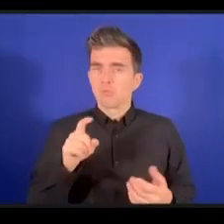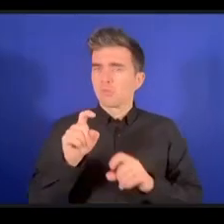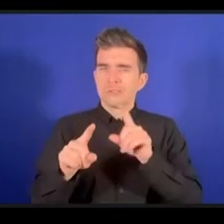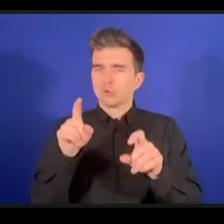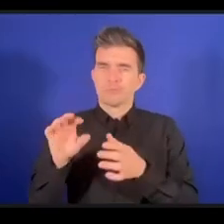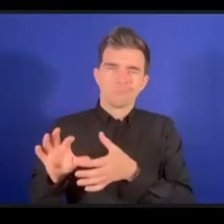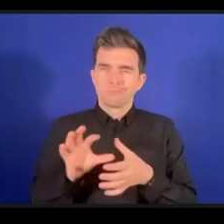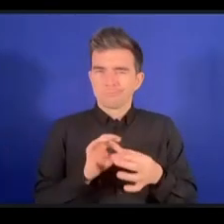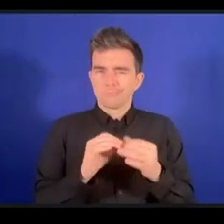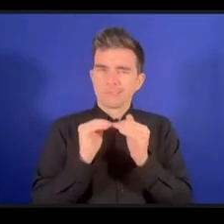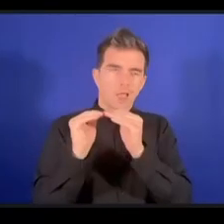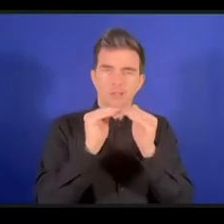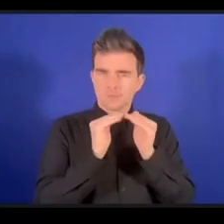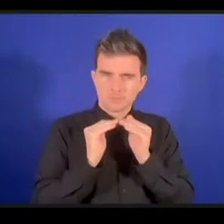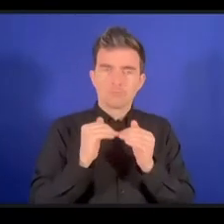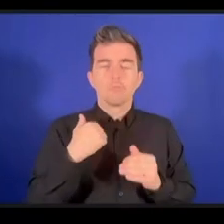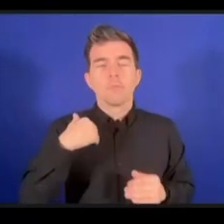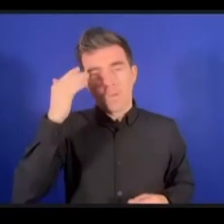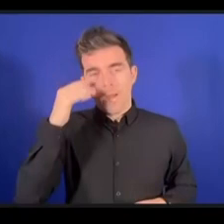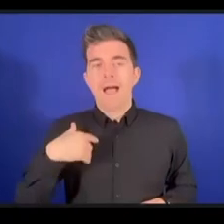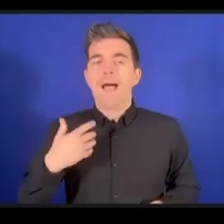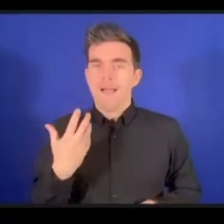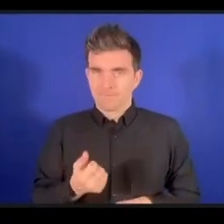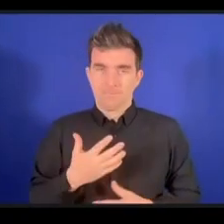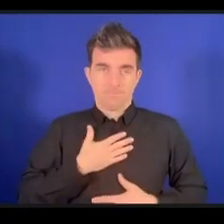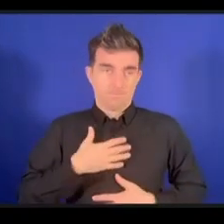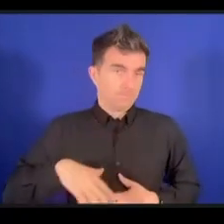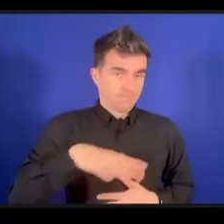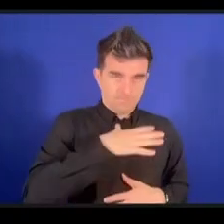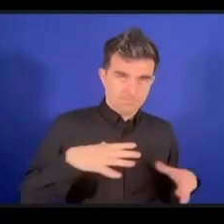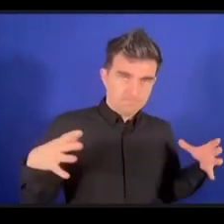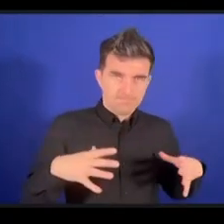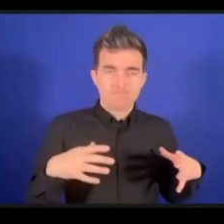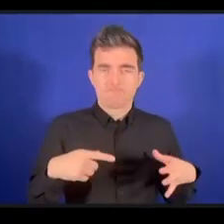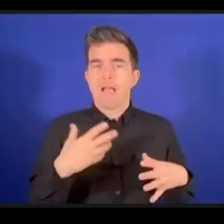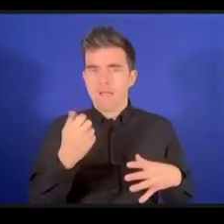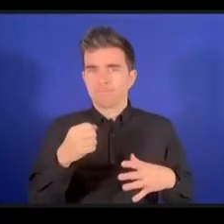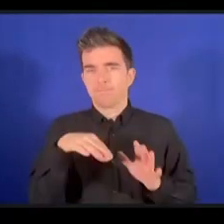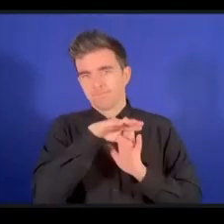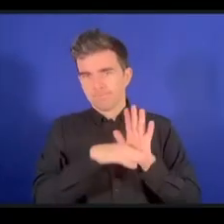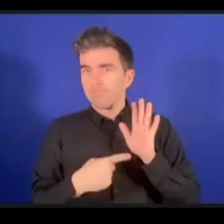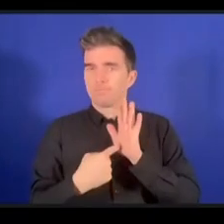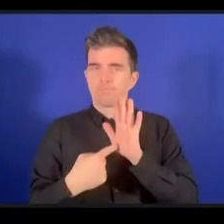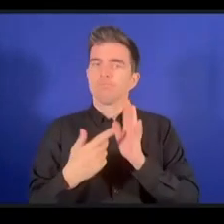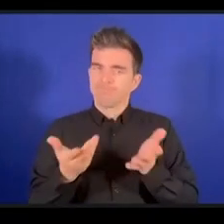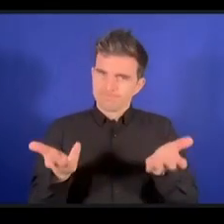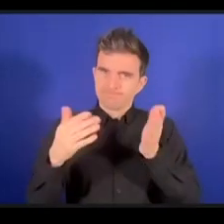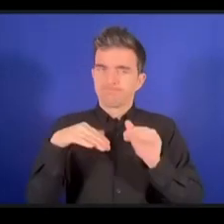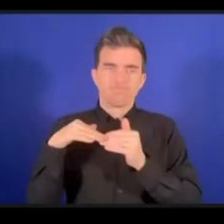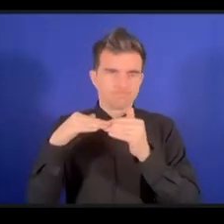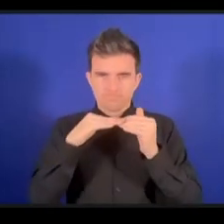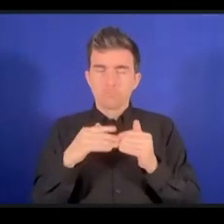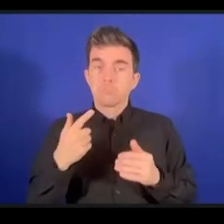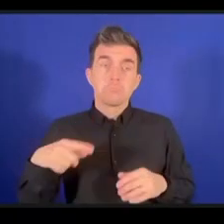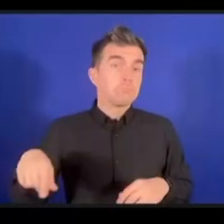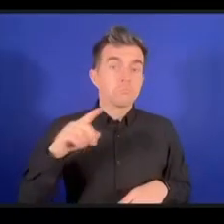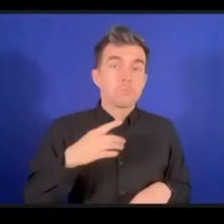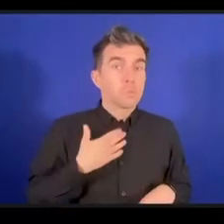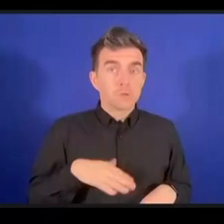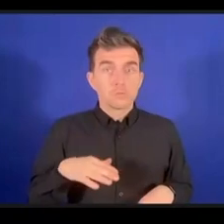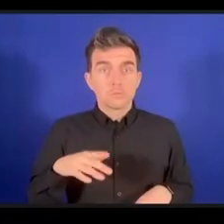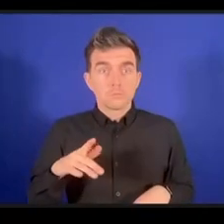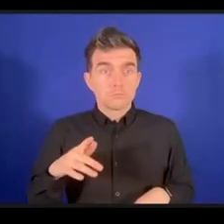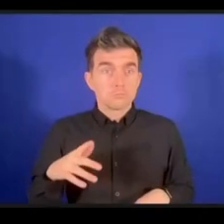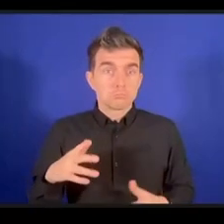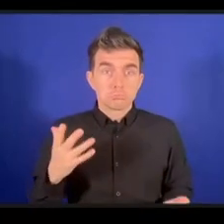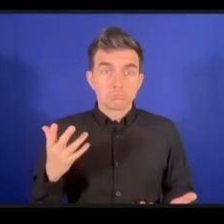我们有一个叫做 Dynamic Coalition Standards， 就是关于标准的动态联盟。那谁来回答一下这个问题？线